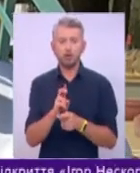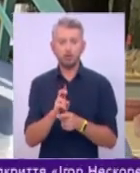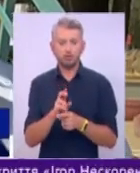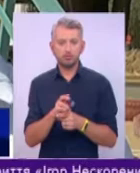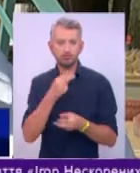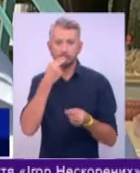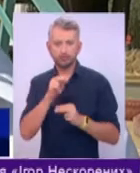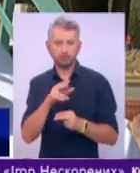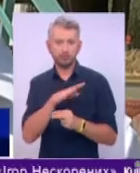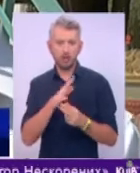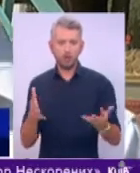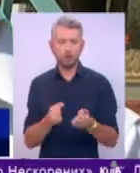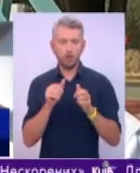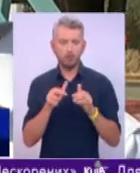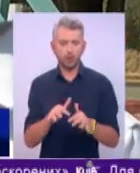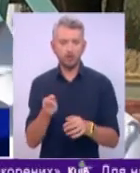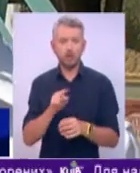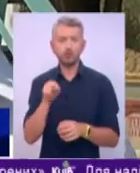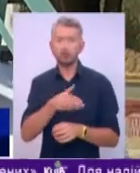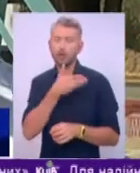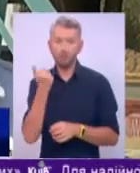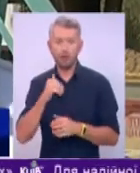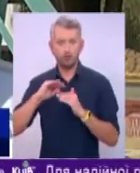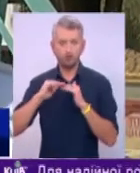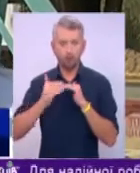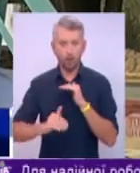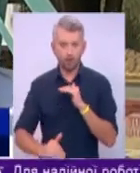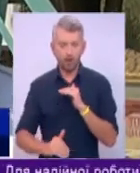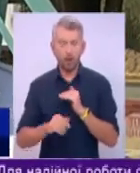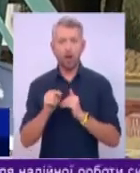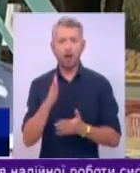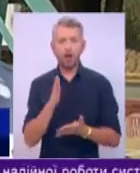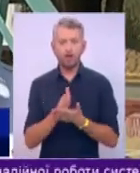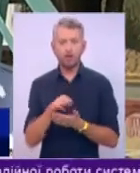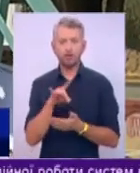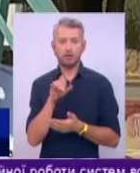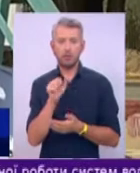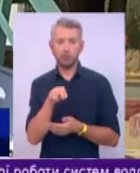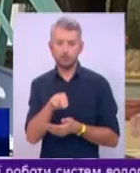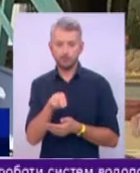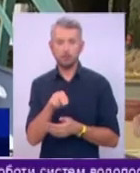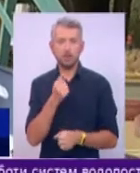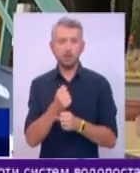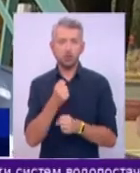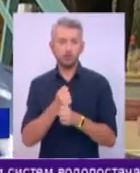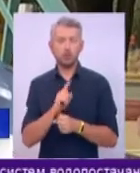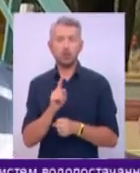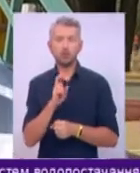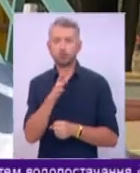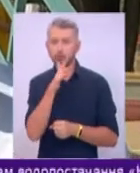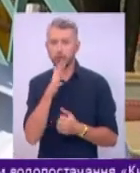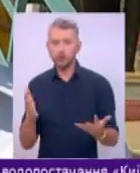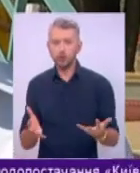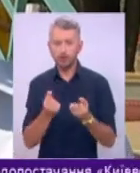операцію. Тобто навіть, наприклад, те, що тут відсутні сходи, а присутній трап, це також зроблено для того, щоб під час